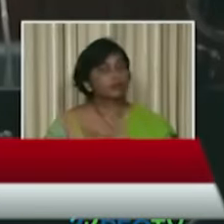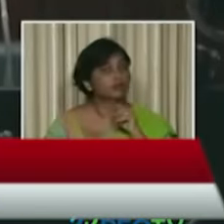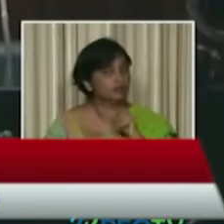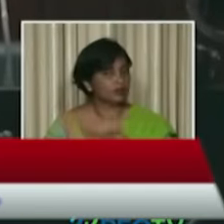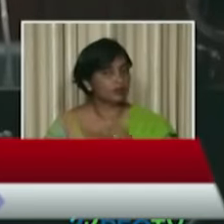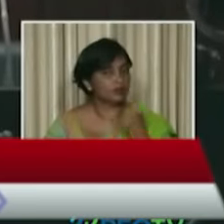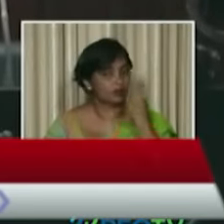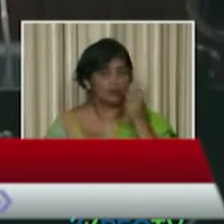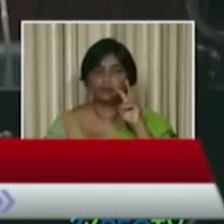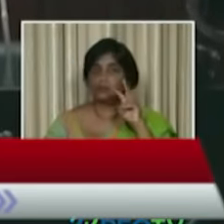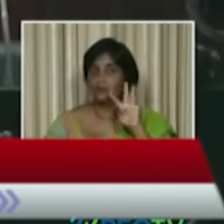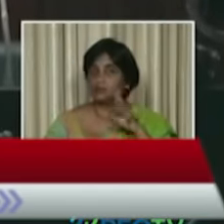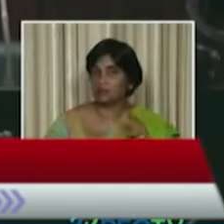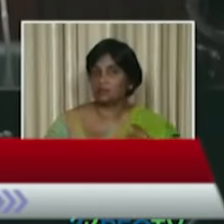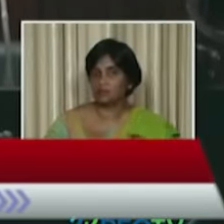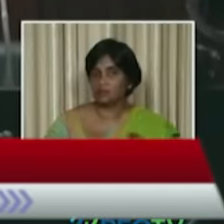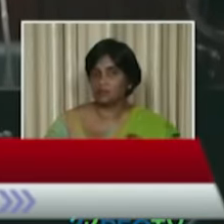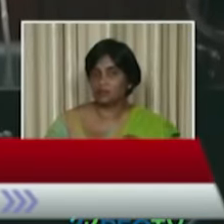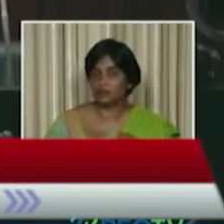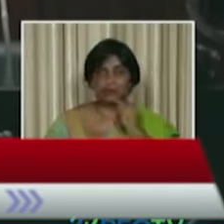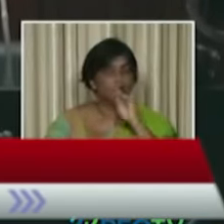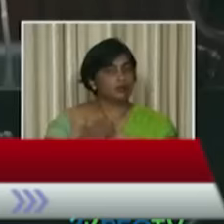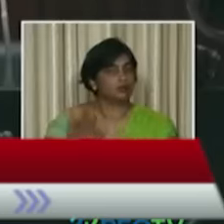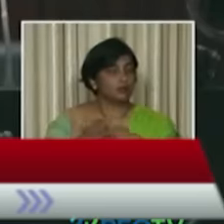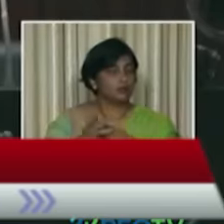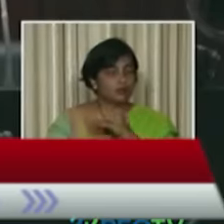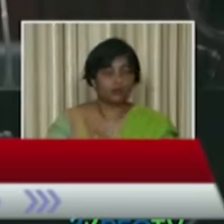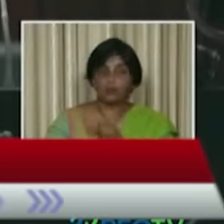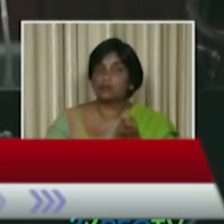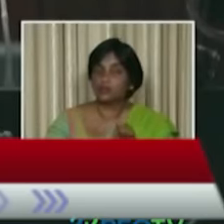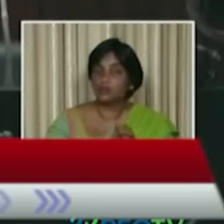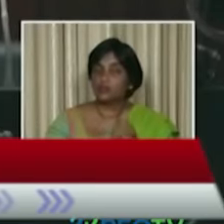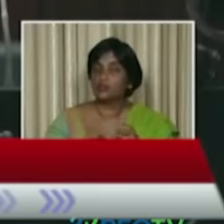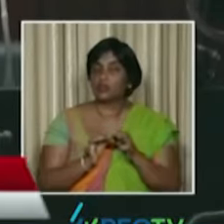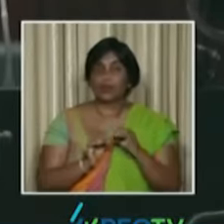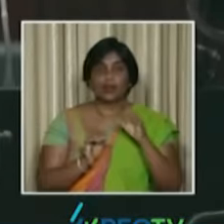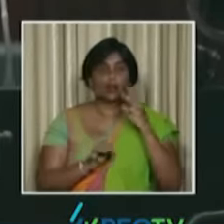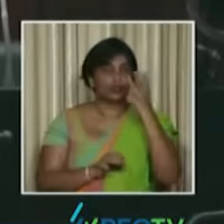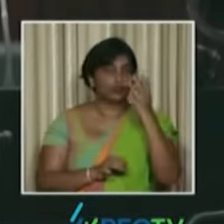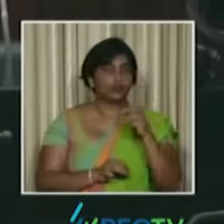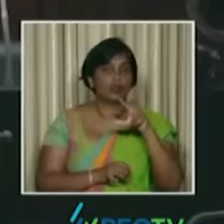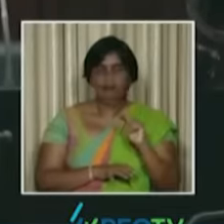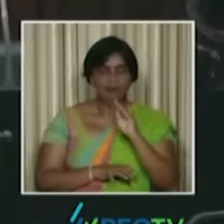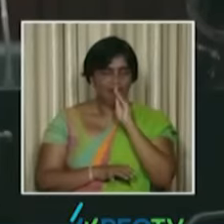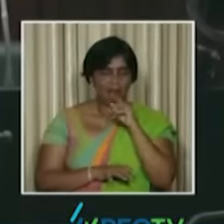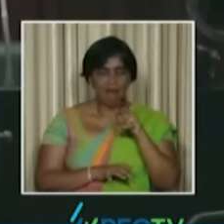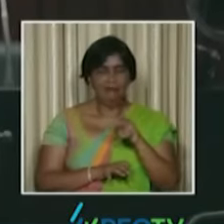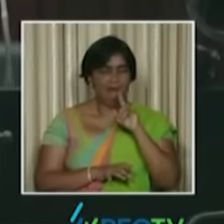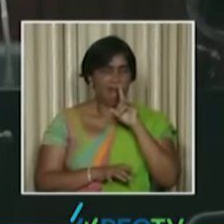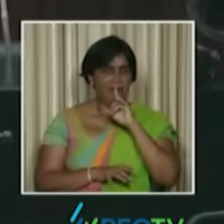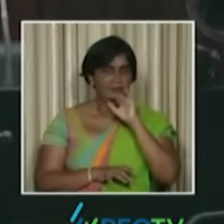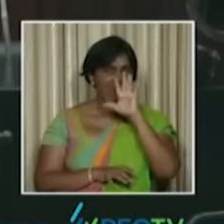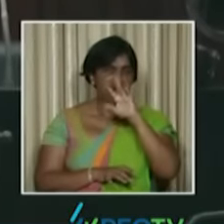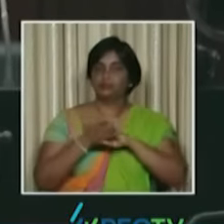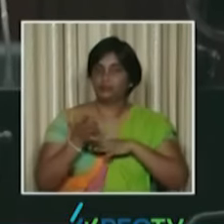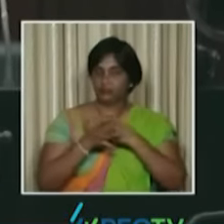තියෙනවා. 2024 වර්ෂයේ වෙනුවෙන් අස්තමේන්තුගත බදු ආදායම රුපියල් බිලියන 3820